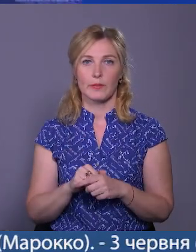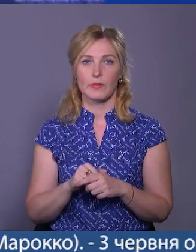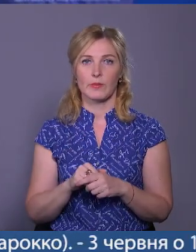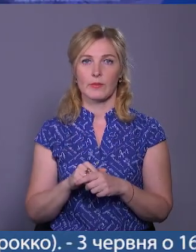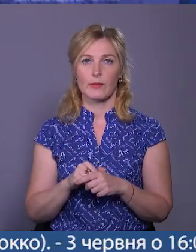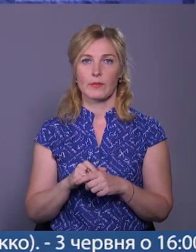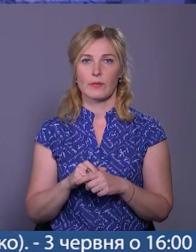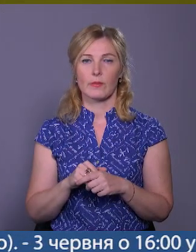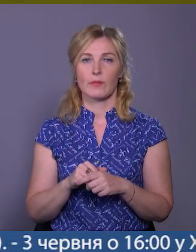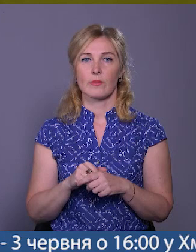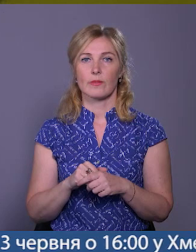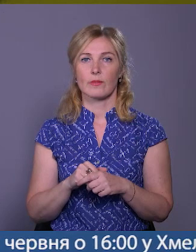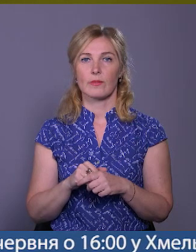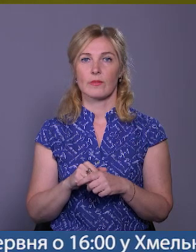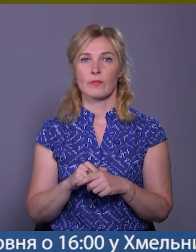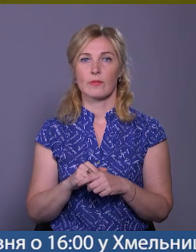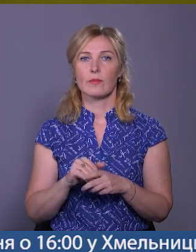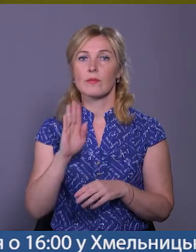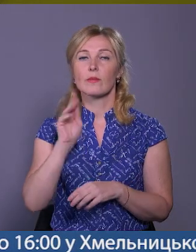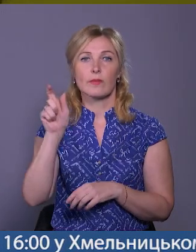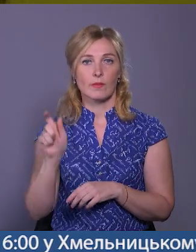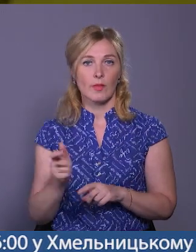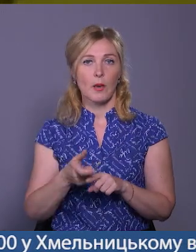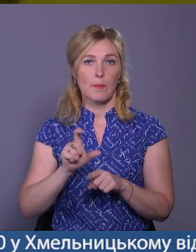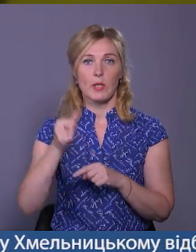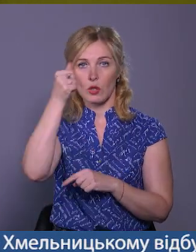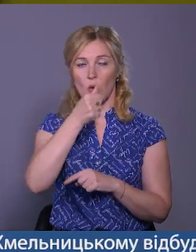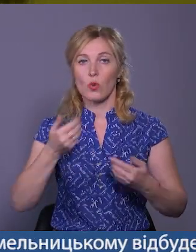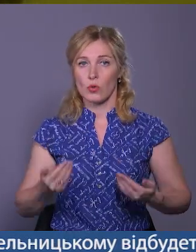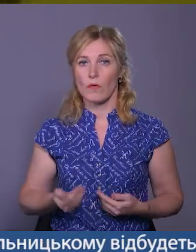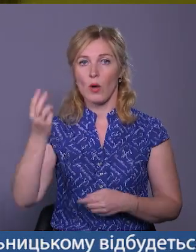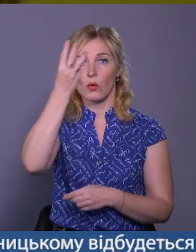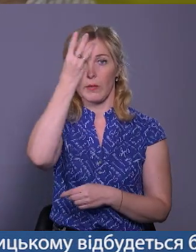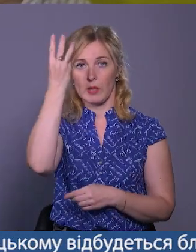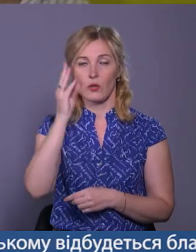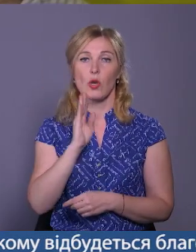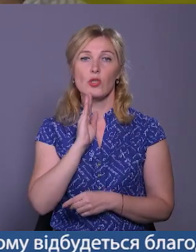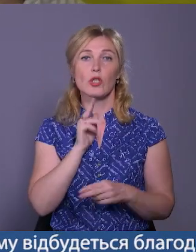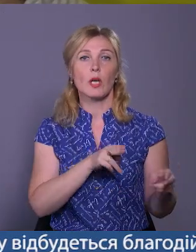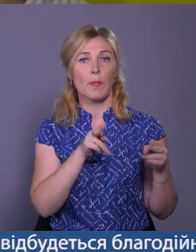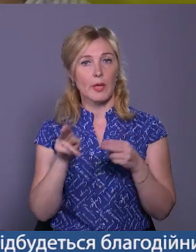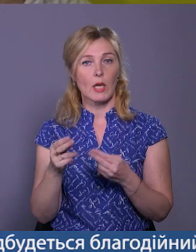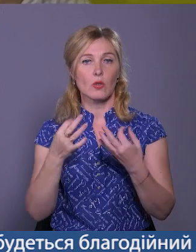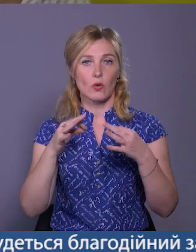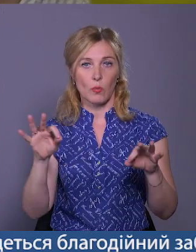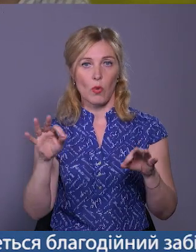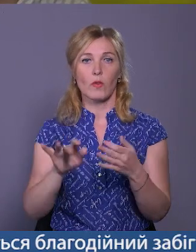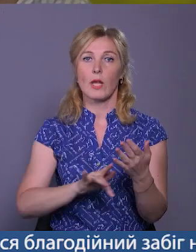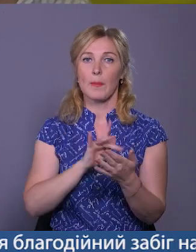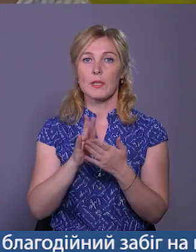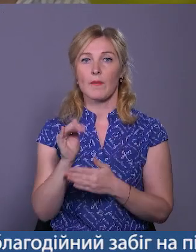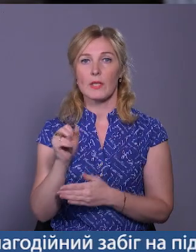детальніше Ірина Василівна більше року живе у Хмельницькому жінка приїхала із окупованого міста